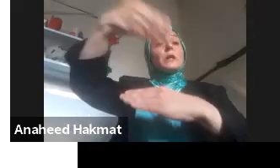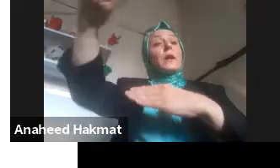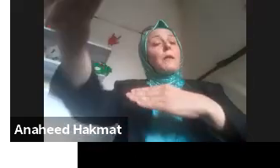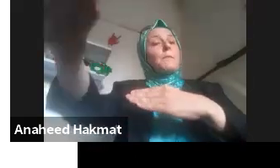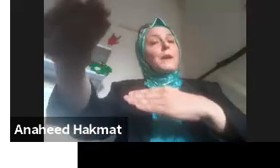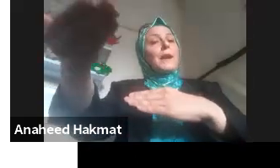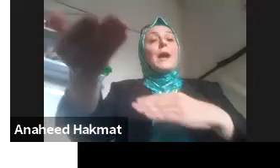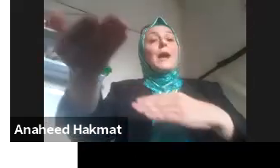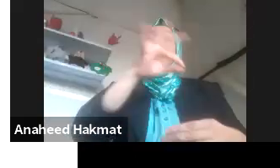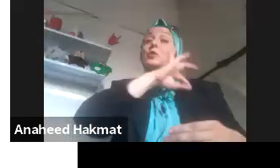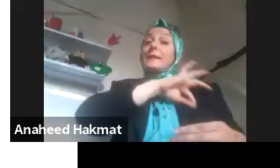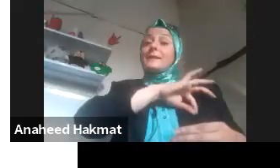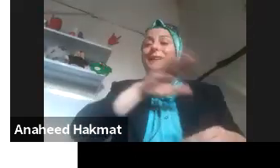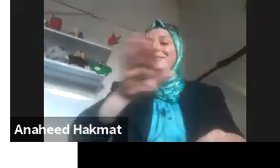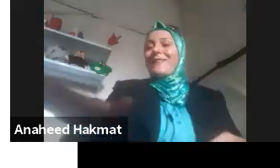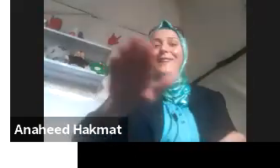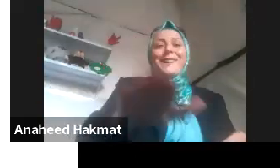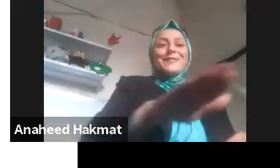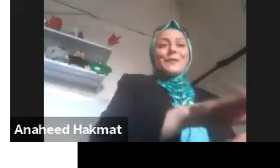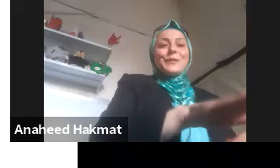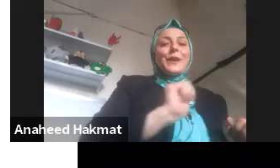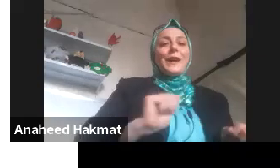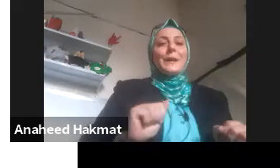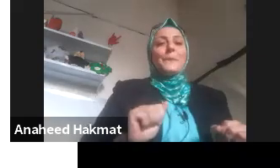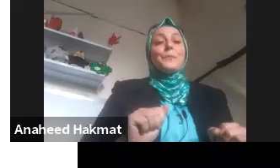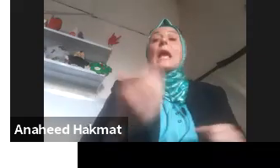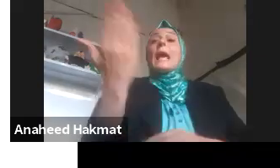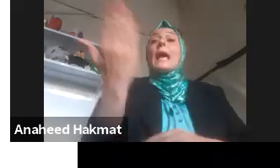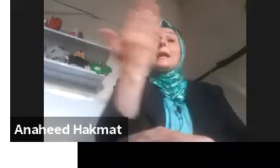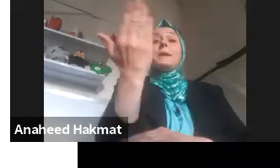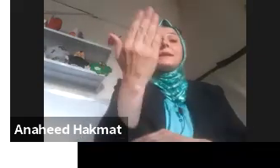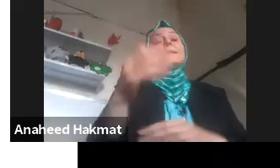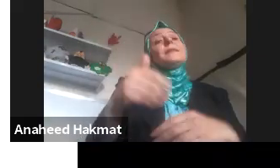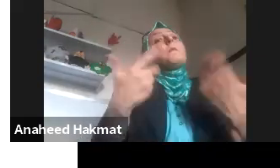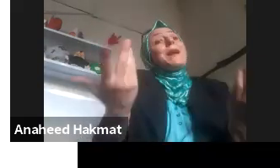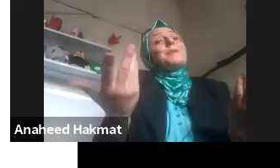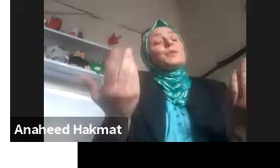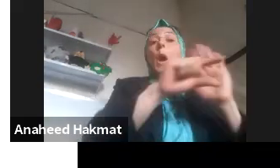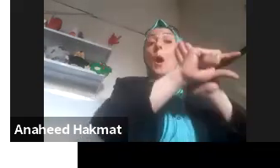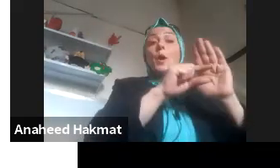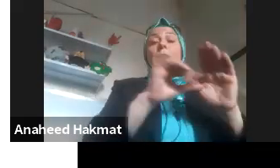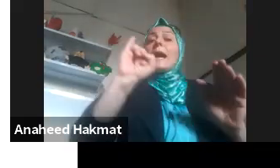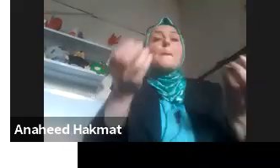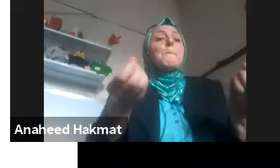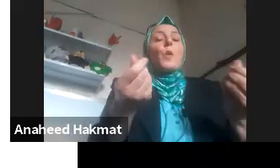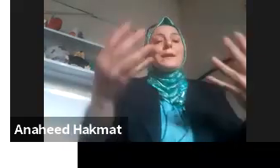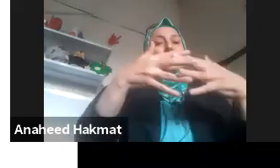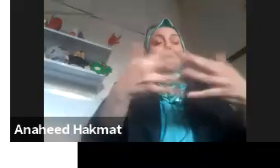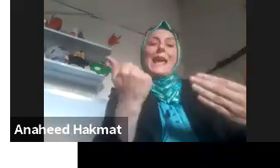الأطفال إذا المدرسة ما كانت موجودة. قضية المواد المشتركة قبل إعادة فتح المدرسة كمان